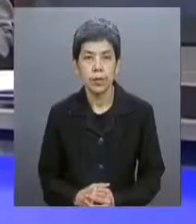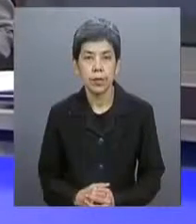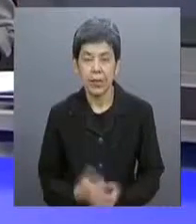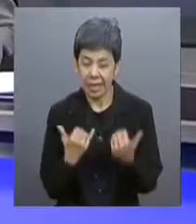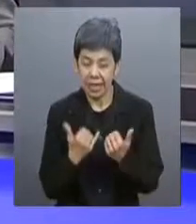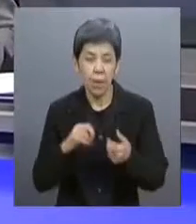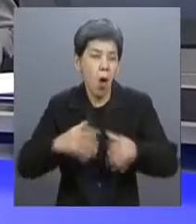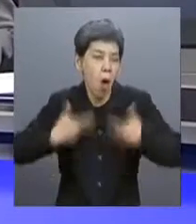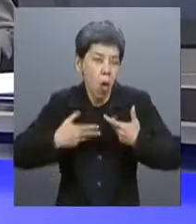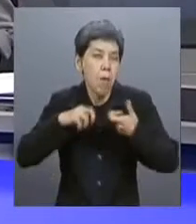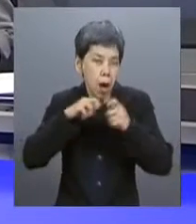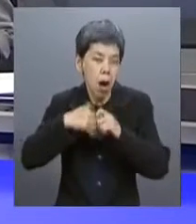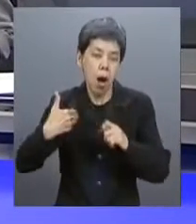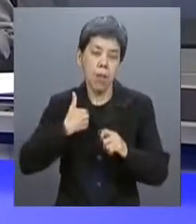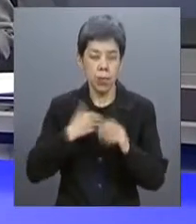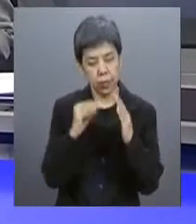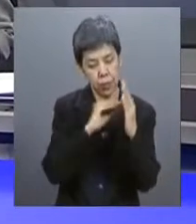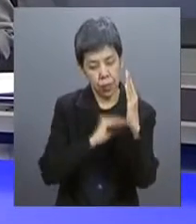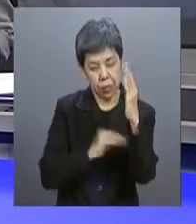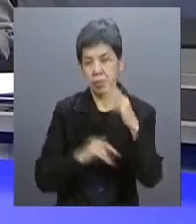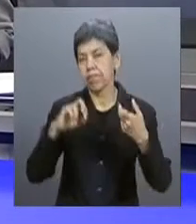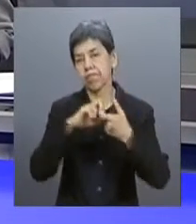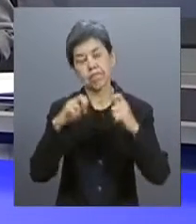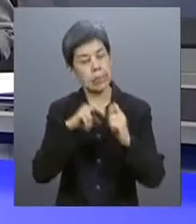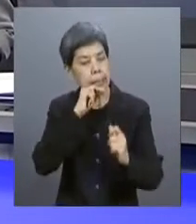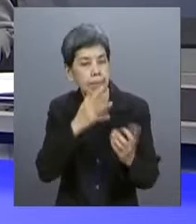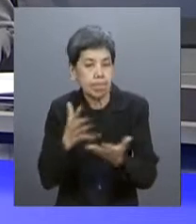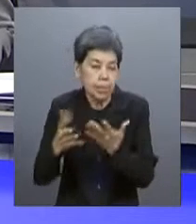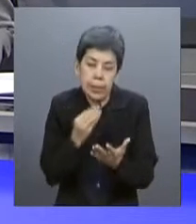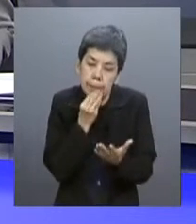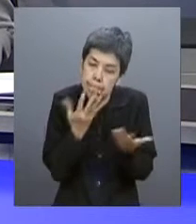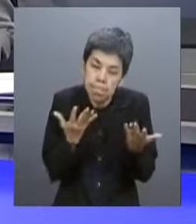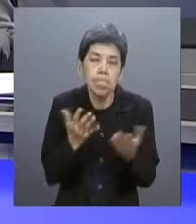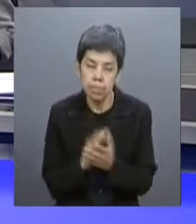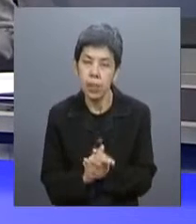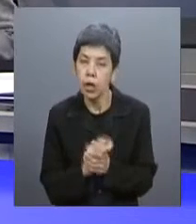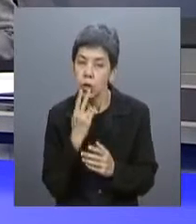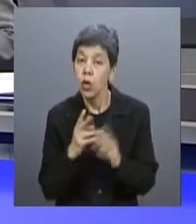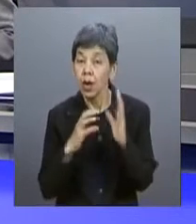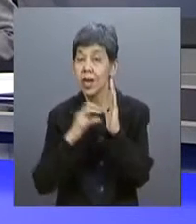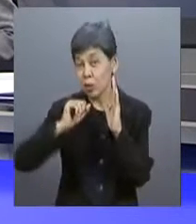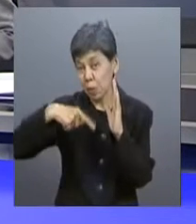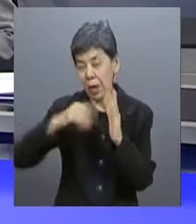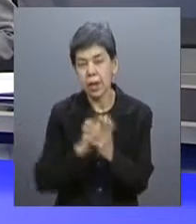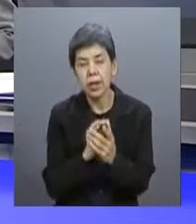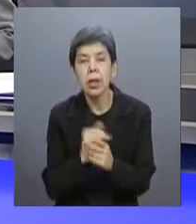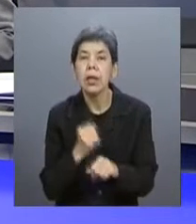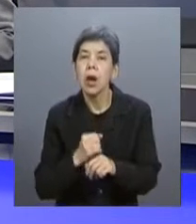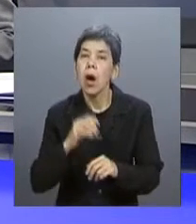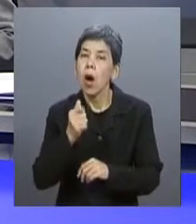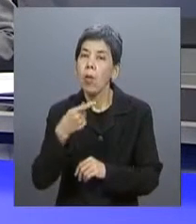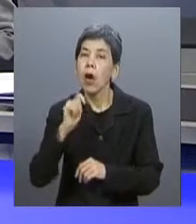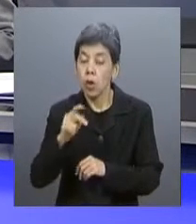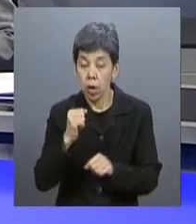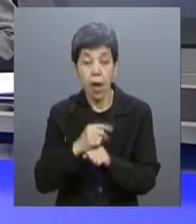ถานการณ์ภัยแล้งที่เกิดขึ้นทำให้หลายพื้นที่ก็มีปัญหาการขาดแคลนน้ำอุปโภคบริโภคนะคะอย่างที่จังหวัดสุพรรณบุรีองค์กรปกครองส่วนท้องถิ่น